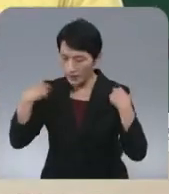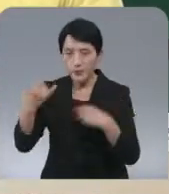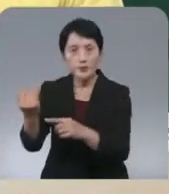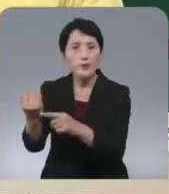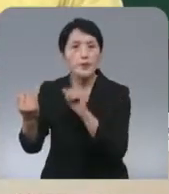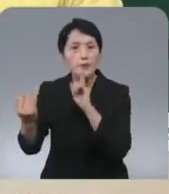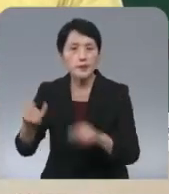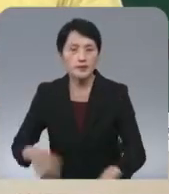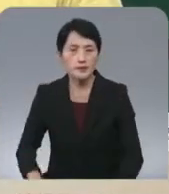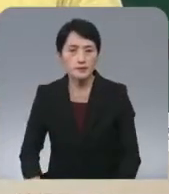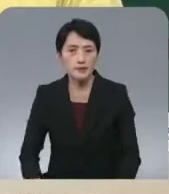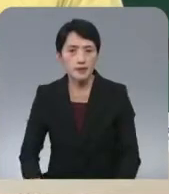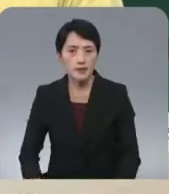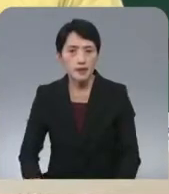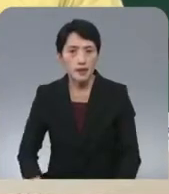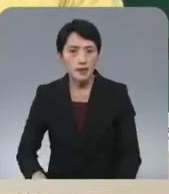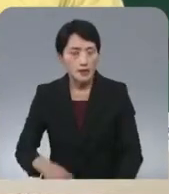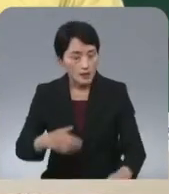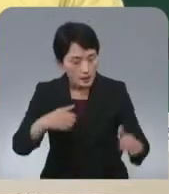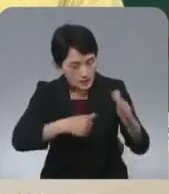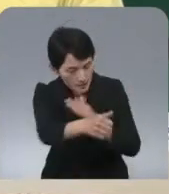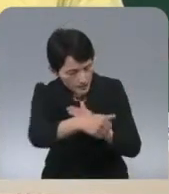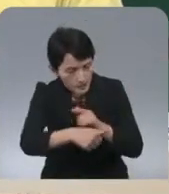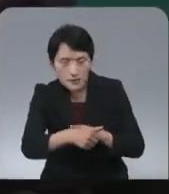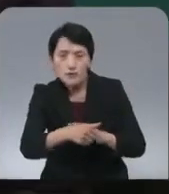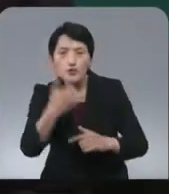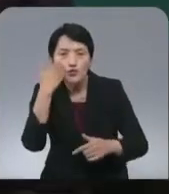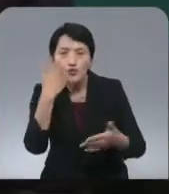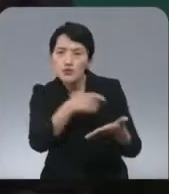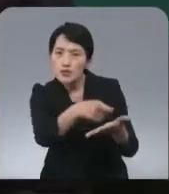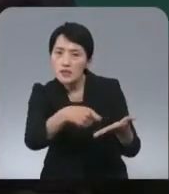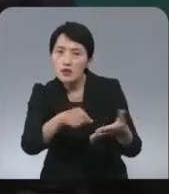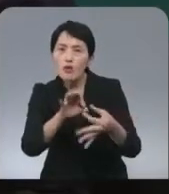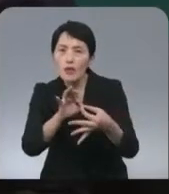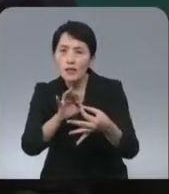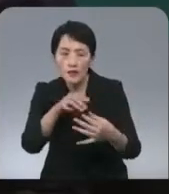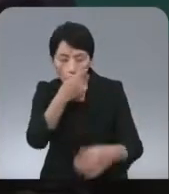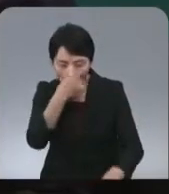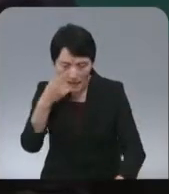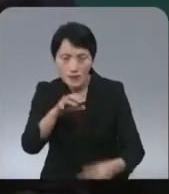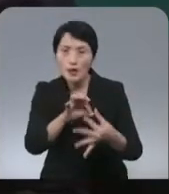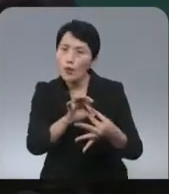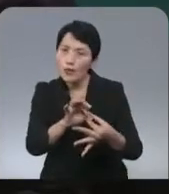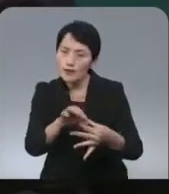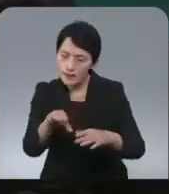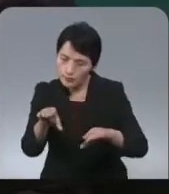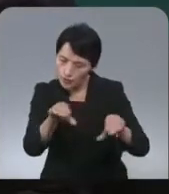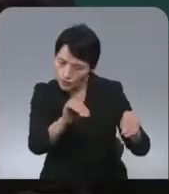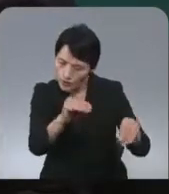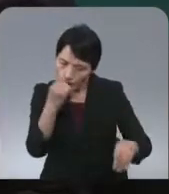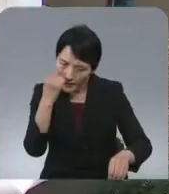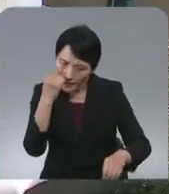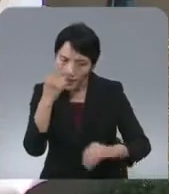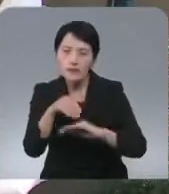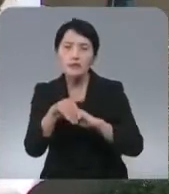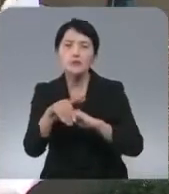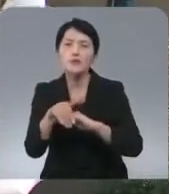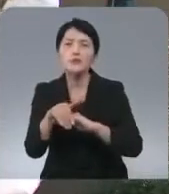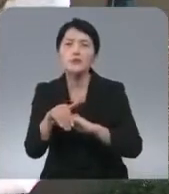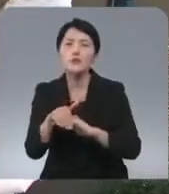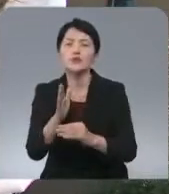сообщил начальник корейского управления по контролю и профилактике заболеваний и чен ын гён которая 14 февраля приняло участие